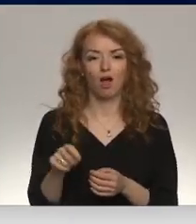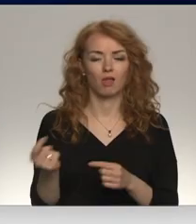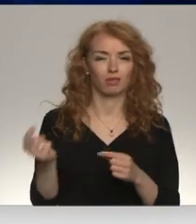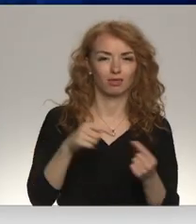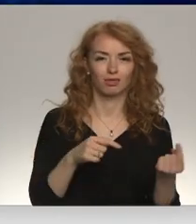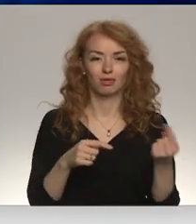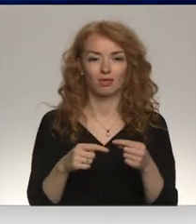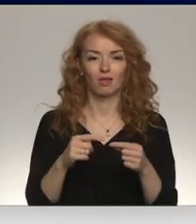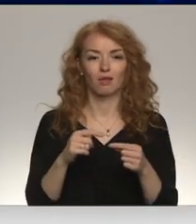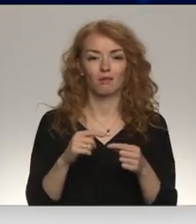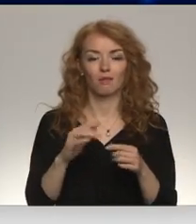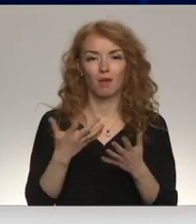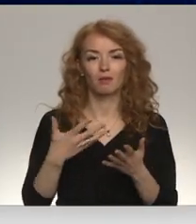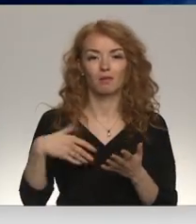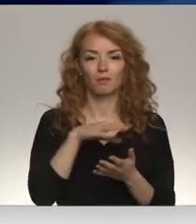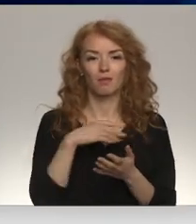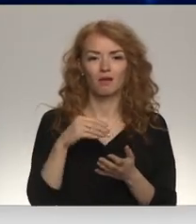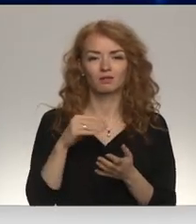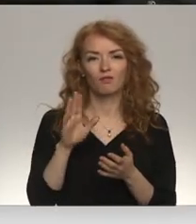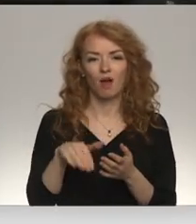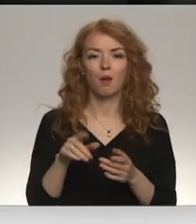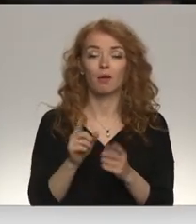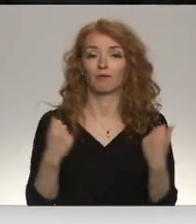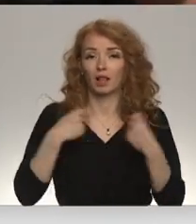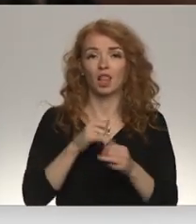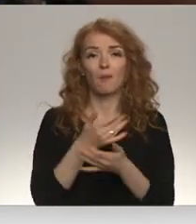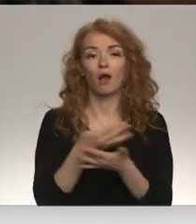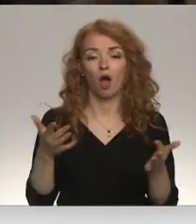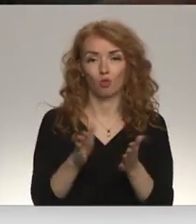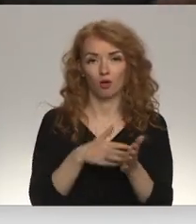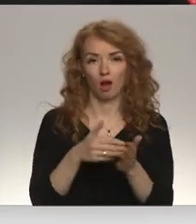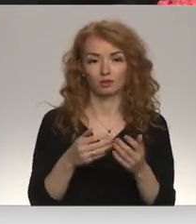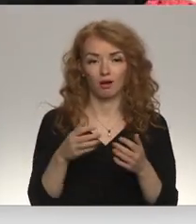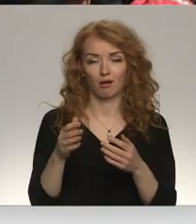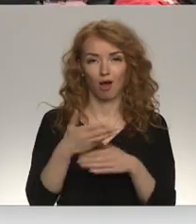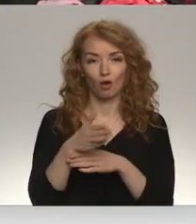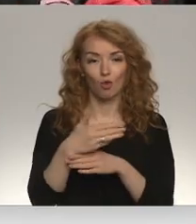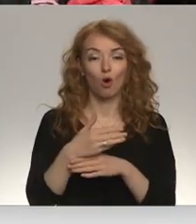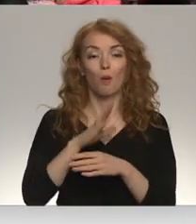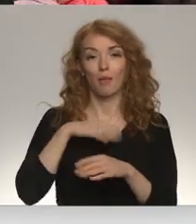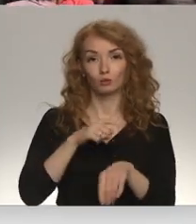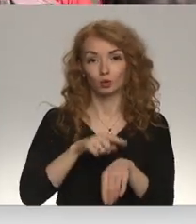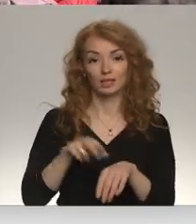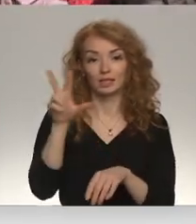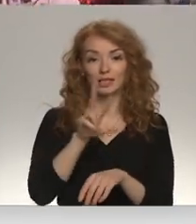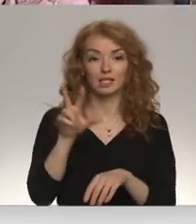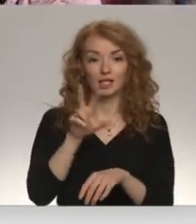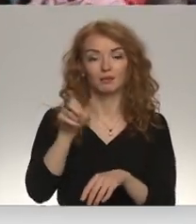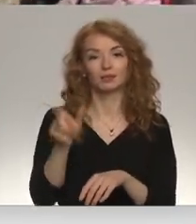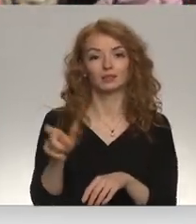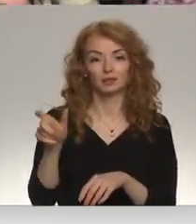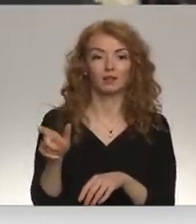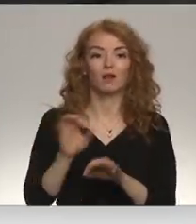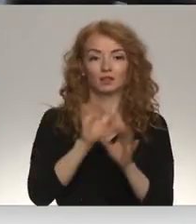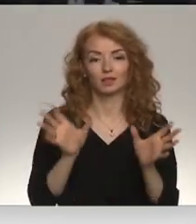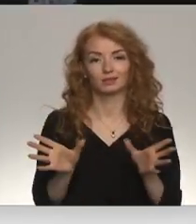nevis Krievijas federācijā. Mēs varam vilkt jeb kādu karos. Īs pēc pulkstens trījiem policija cilvēkus no okupācijas muzeja apkārtnes novirzīja